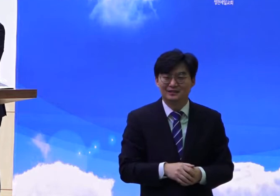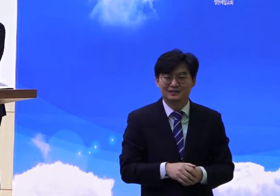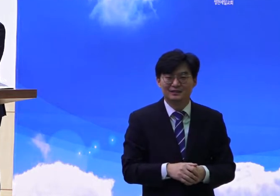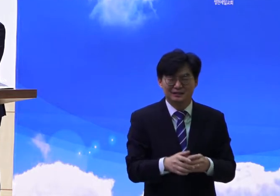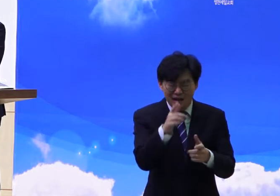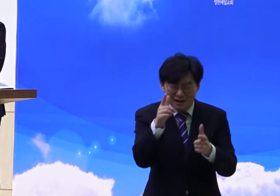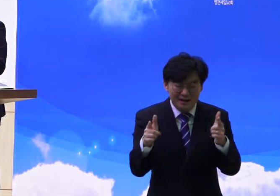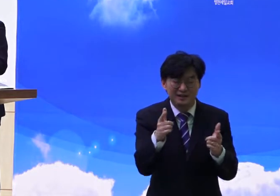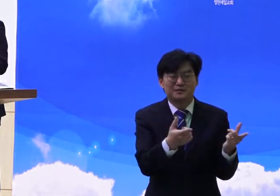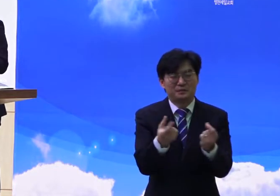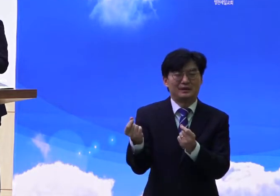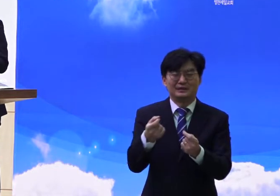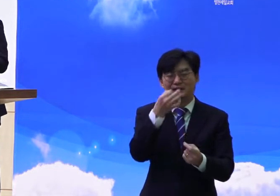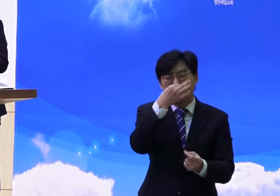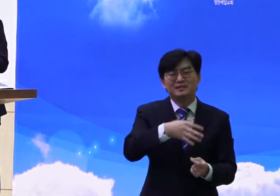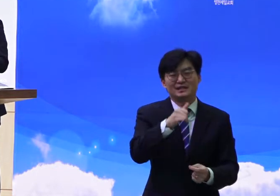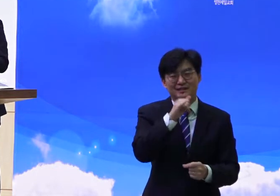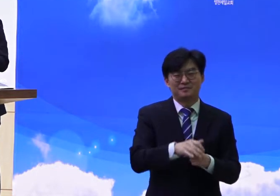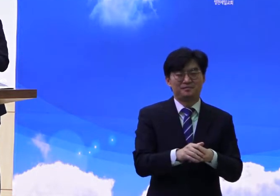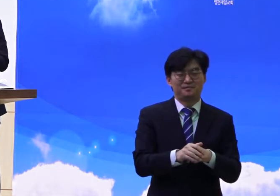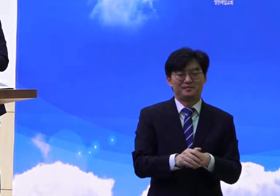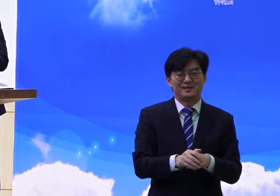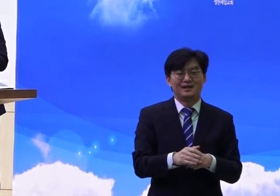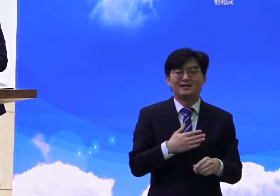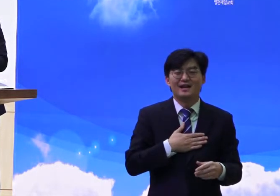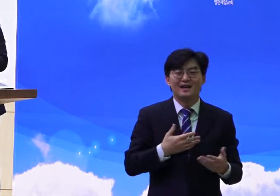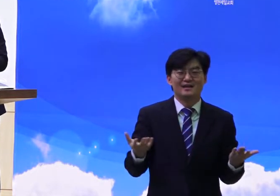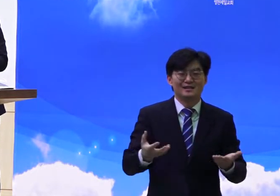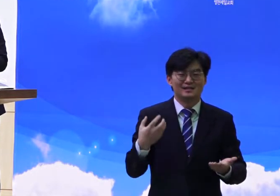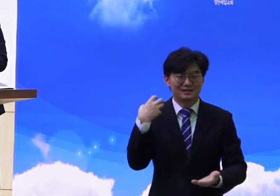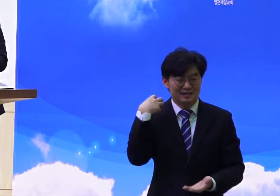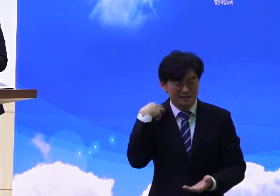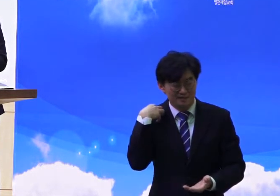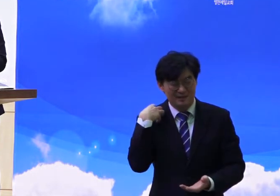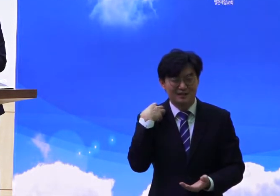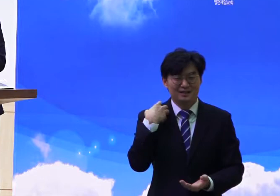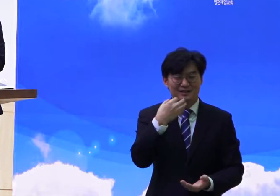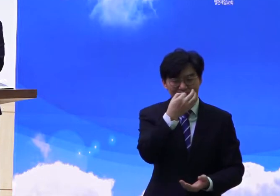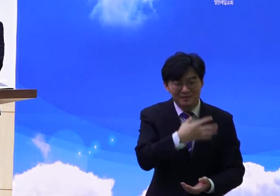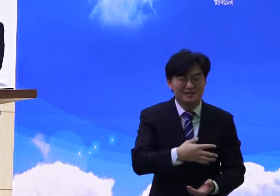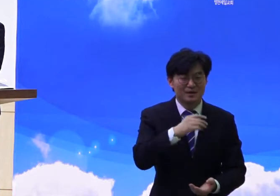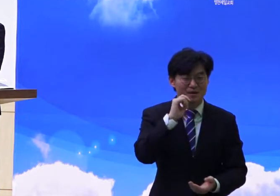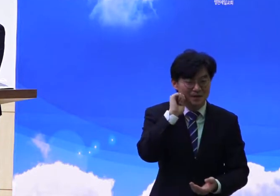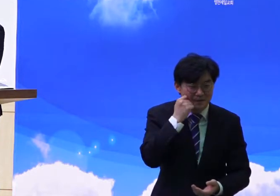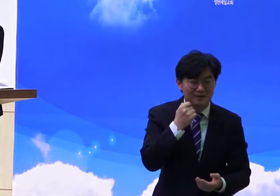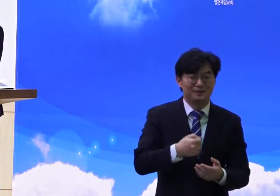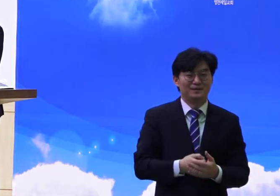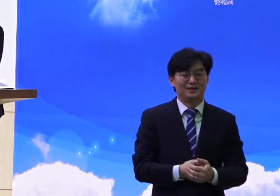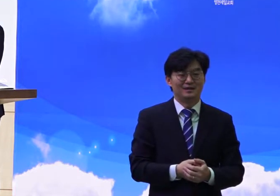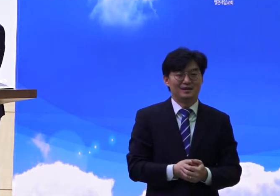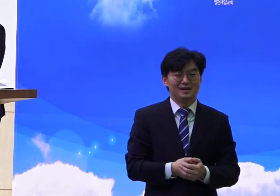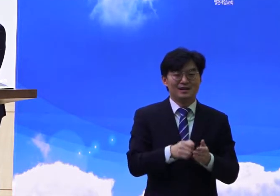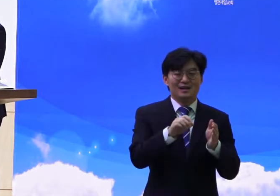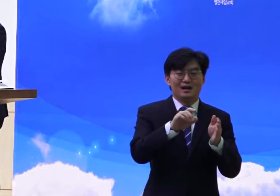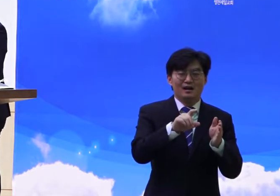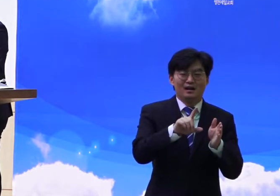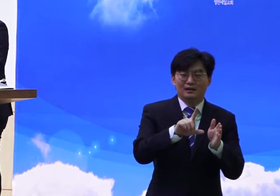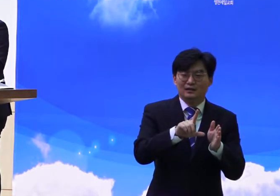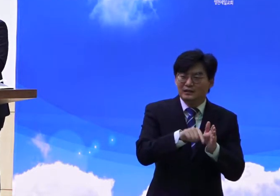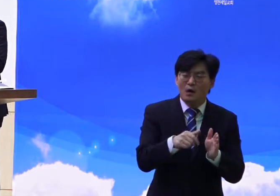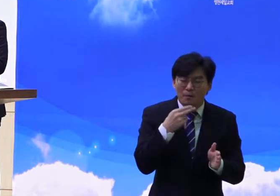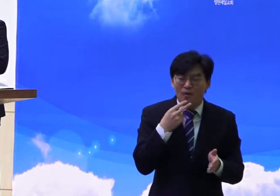중에서 일이 힘들 때, 내가 맡은 일이 버겁고 힘들고 시간이 부족하고 예를